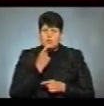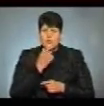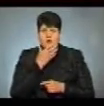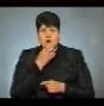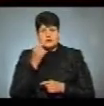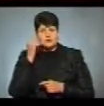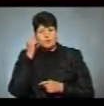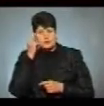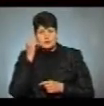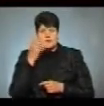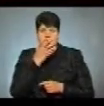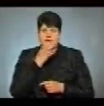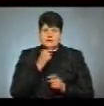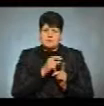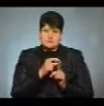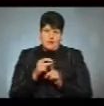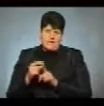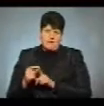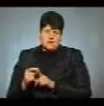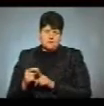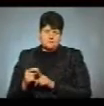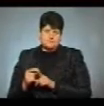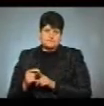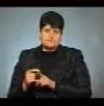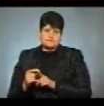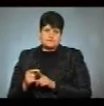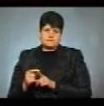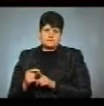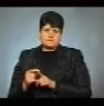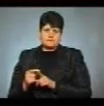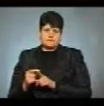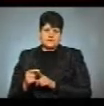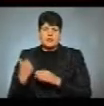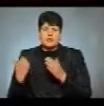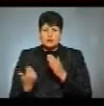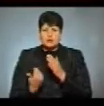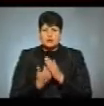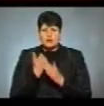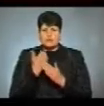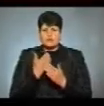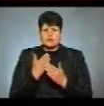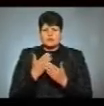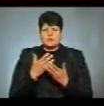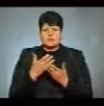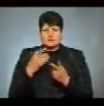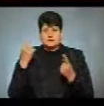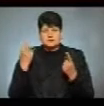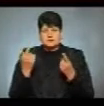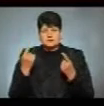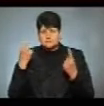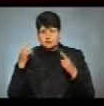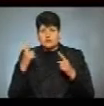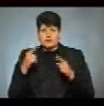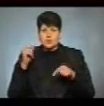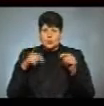думки гарними словами. Ось, і такі подихи нові, і під цю погоду